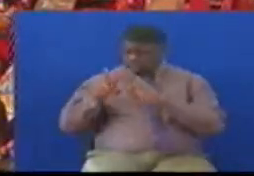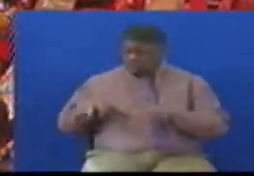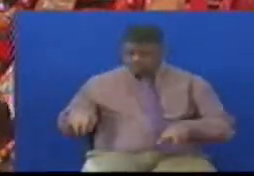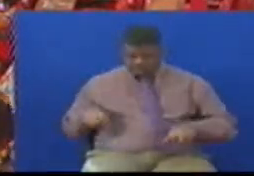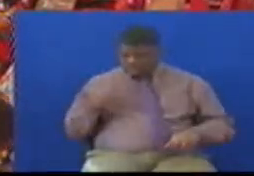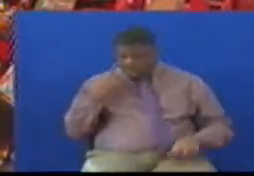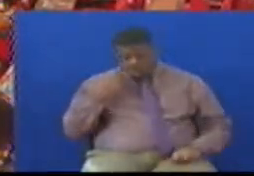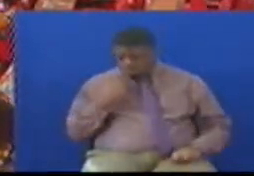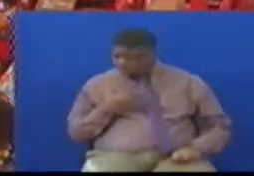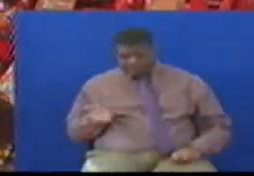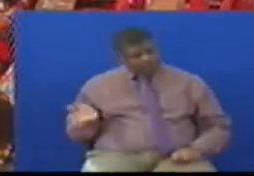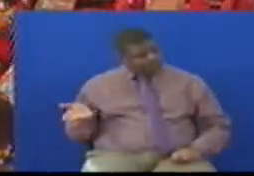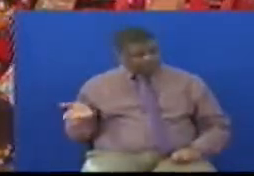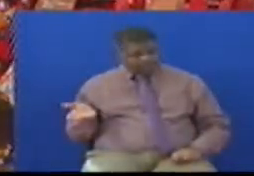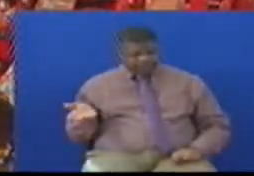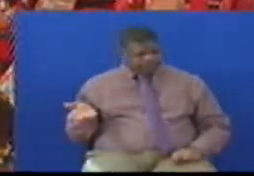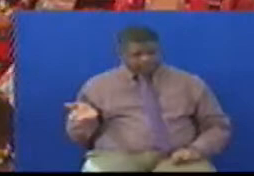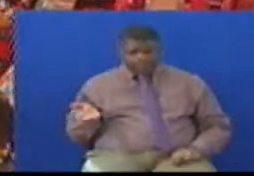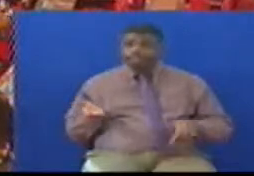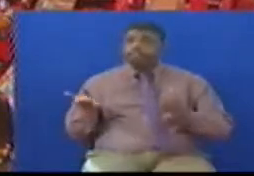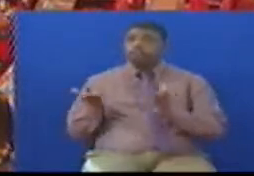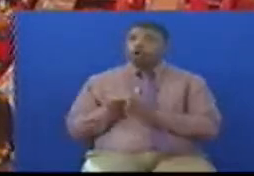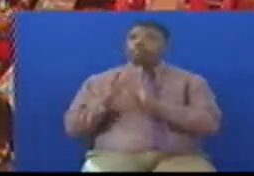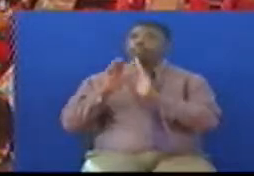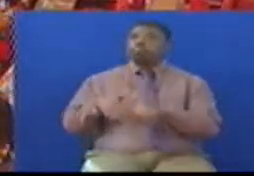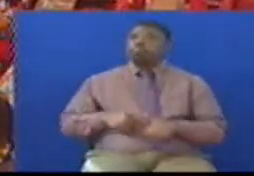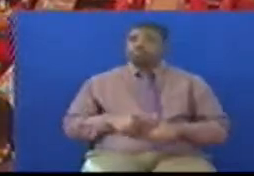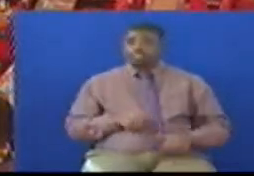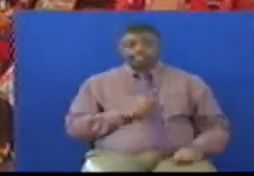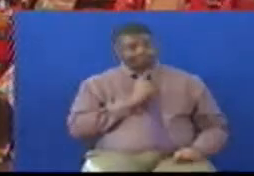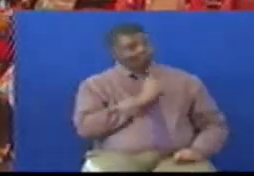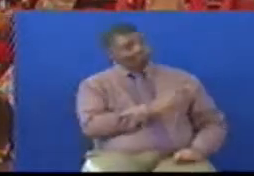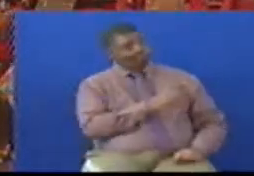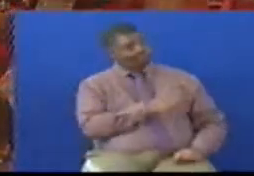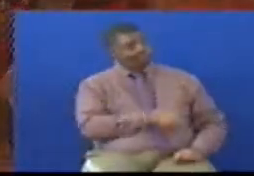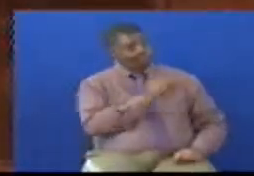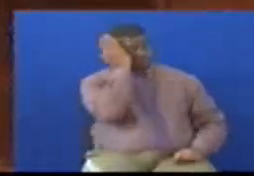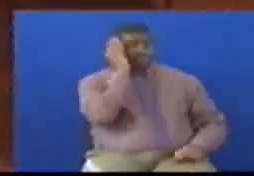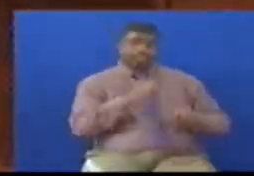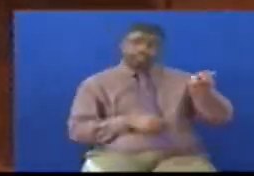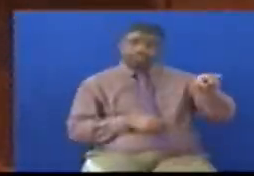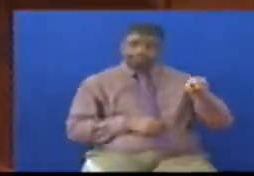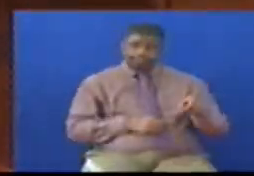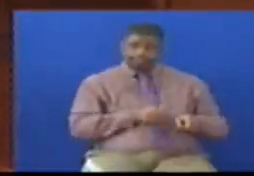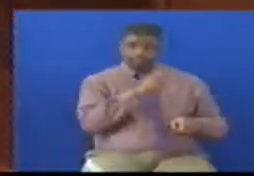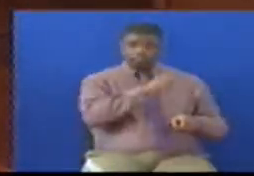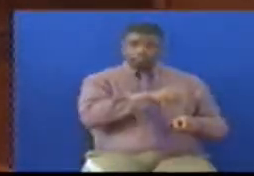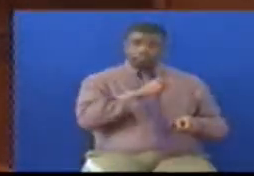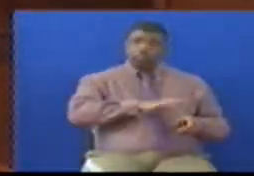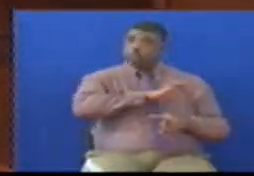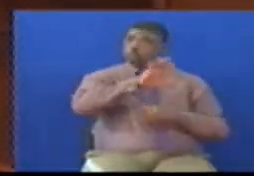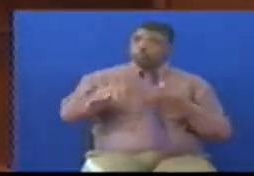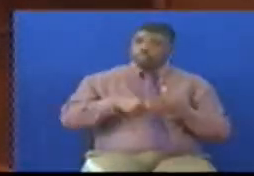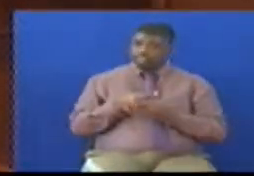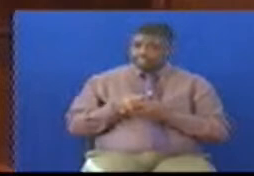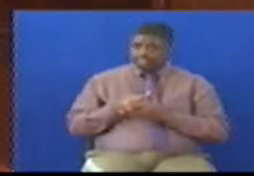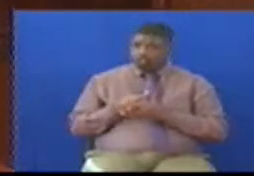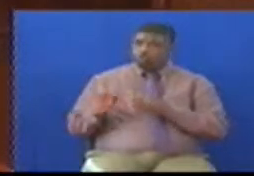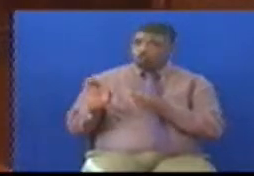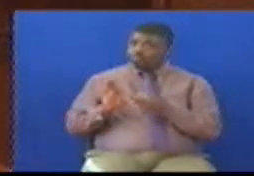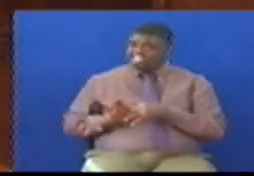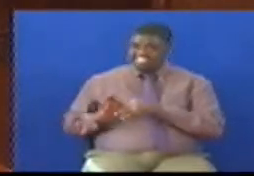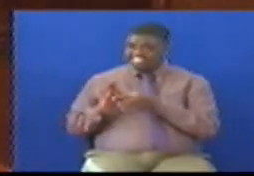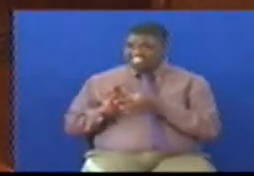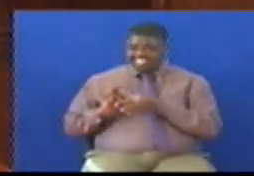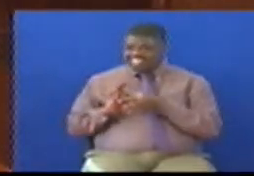kufanyika. Tunachoomba bunge lako tukufu lielekeze serikali, wote ambao wamehusika katika kampuni hii hatua